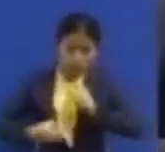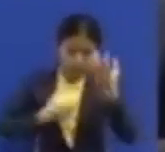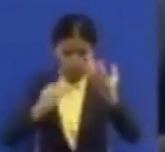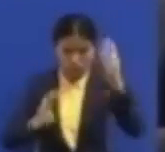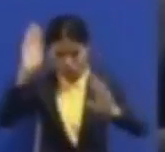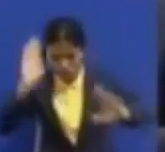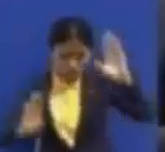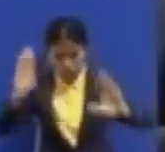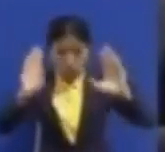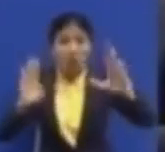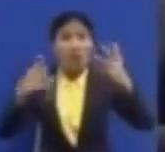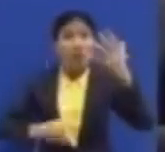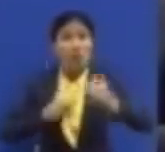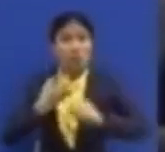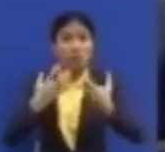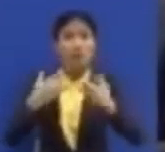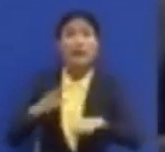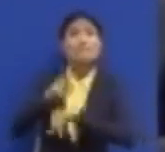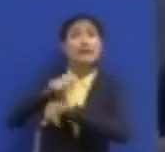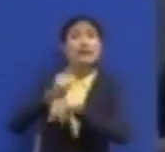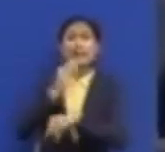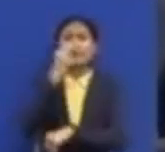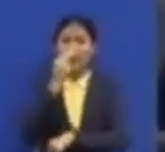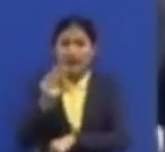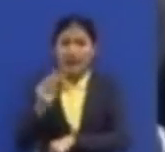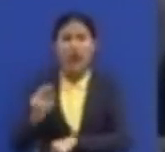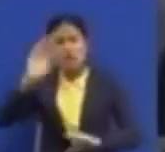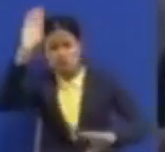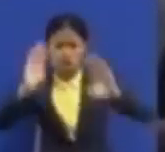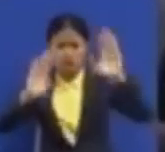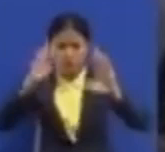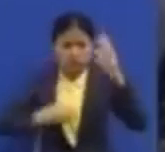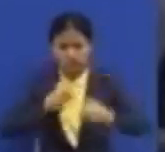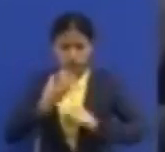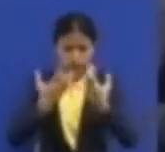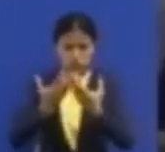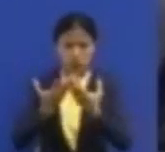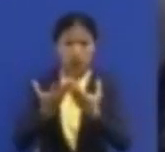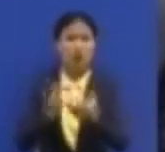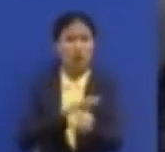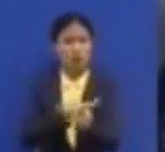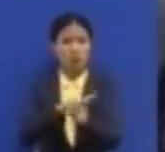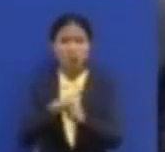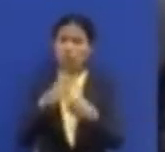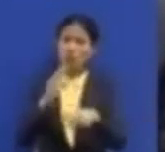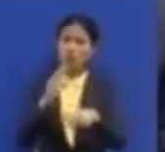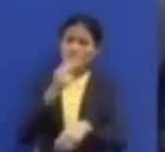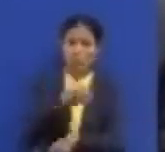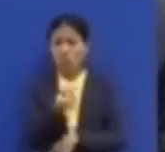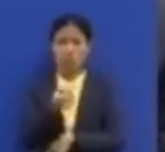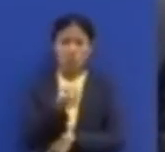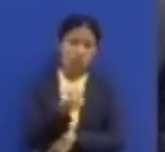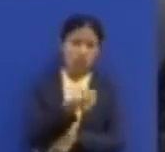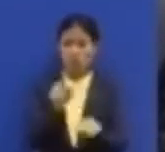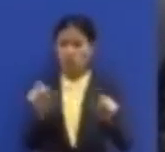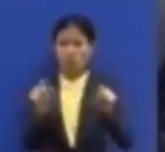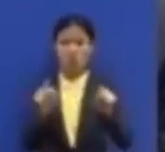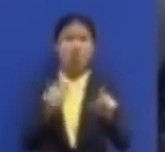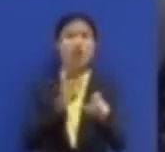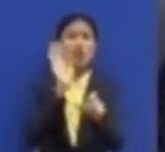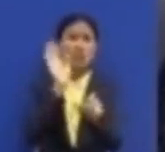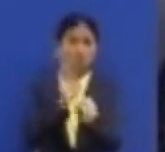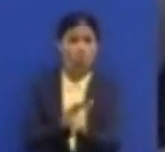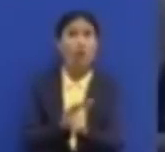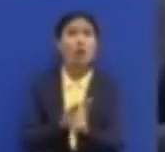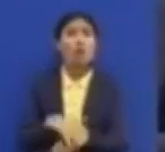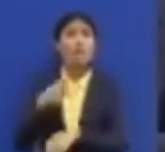ล้วหรือการอภิปรายซ้ำประเด็นท่านประธานก็ให้ยุติการอภิปรายได้ถ้าห